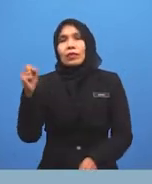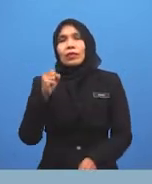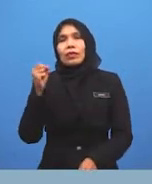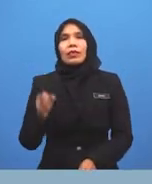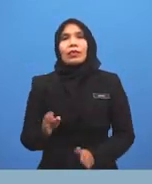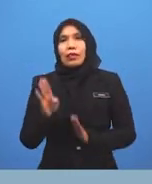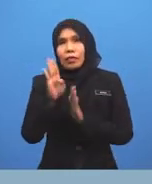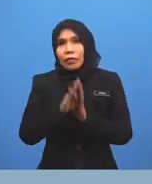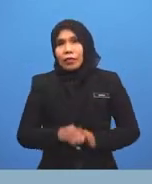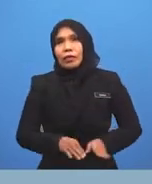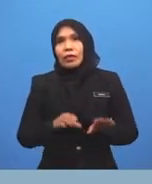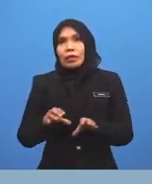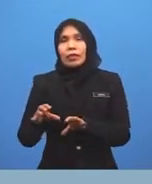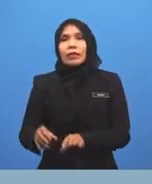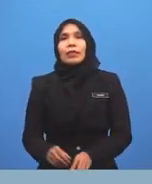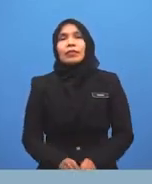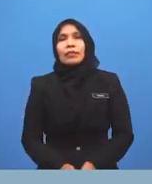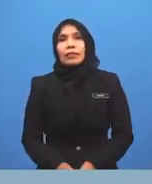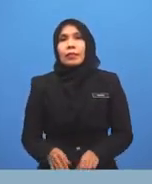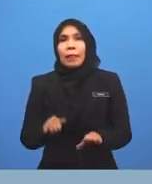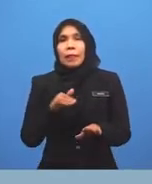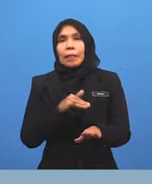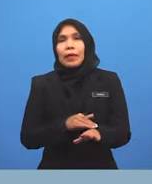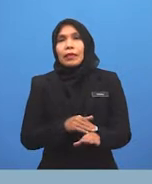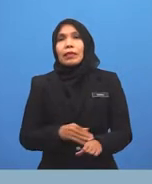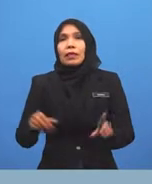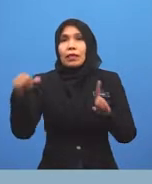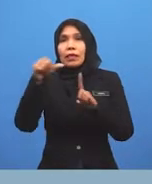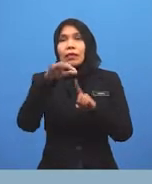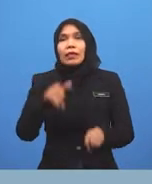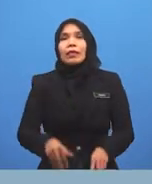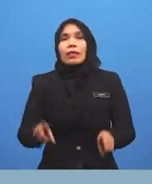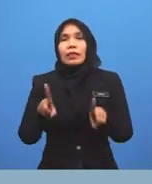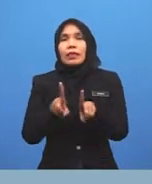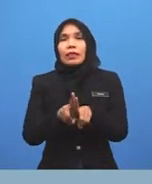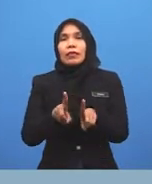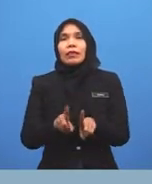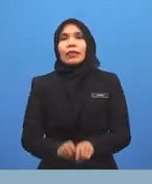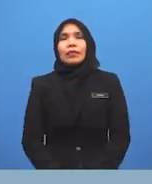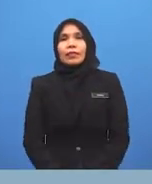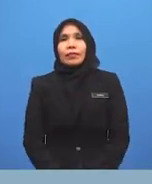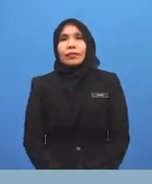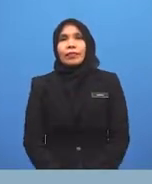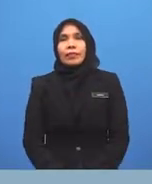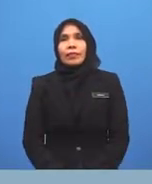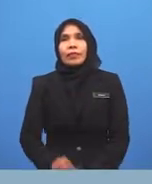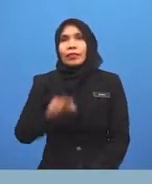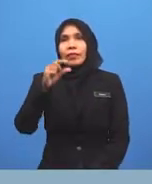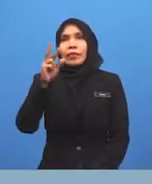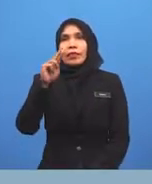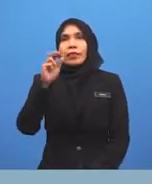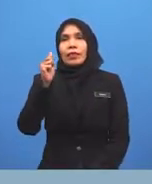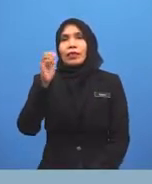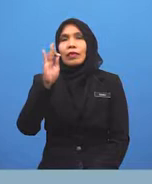bergerak pada arah yang sama. Oleh itu, pada graf yang dilakarkan, kedua-dua